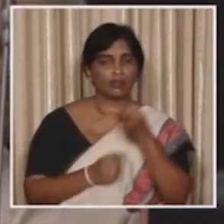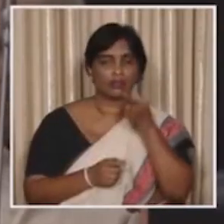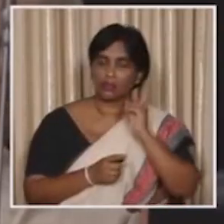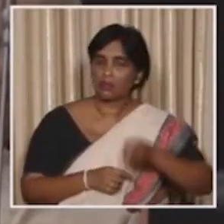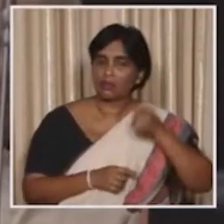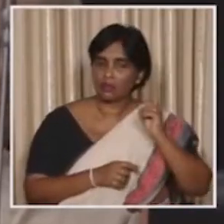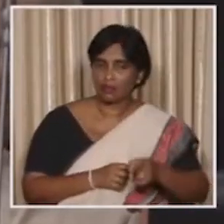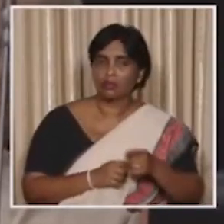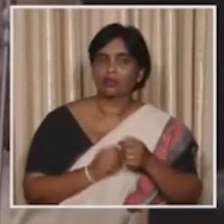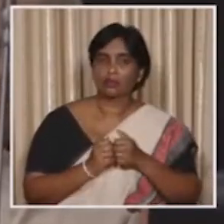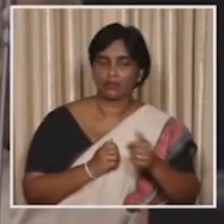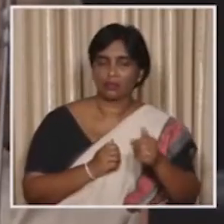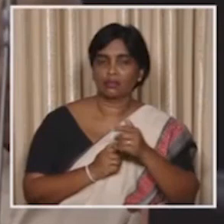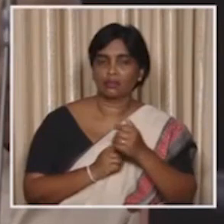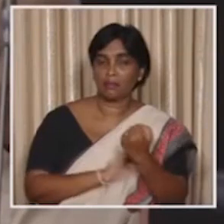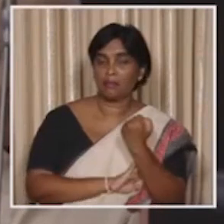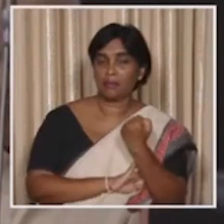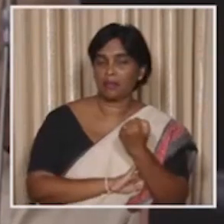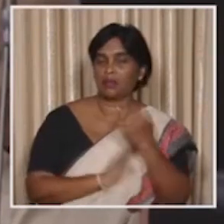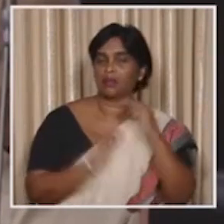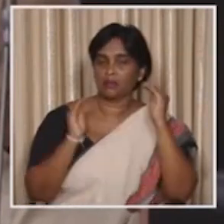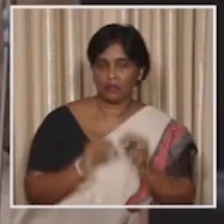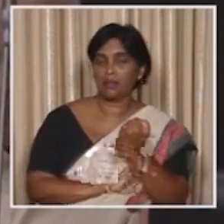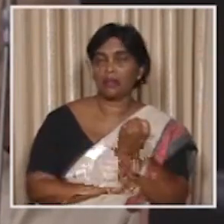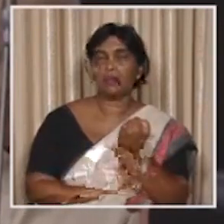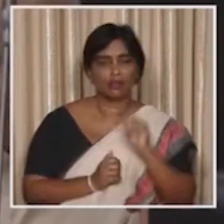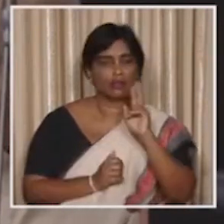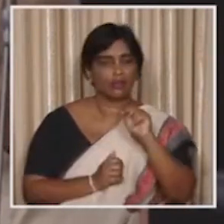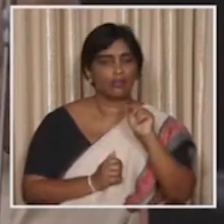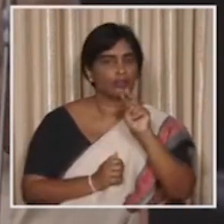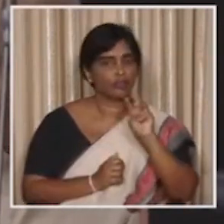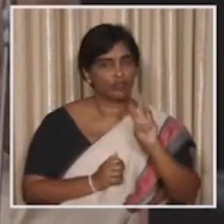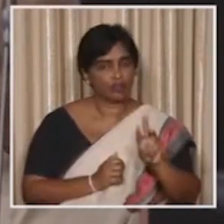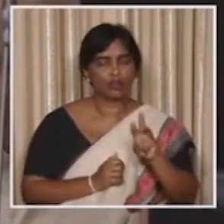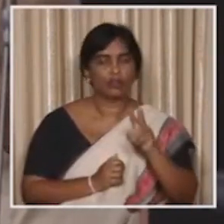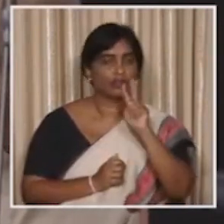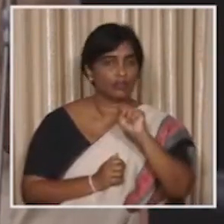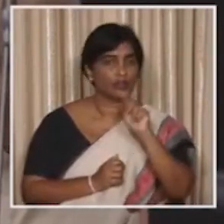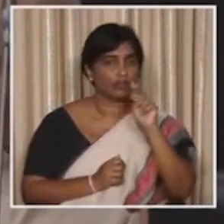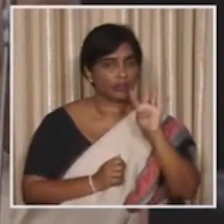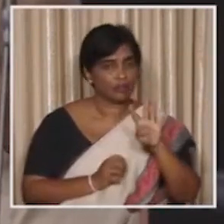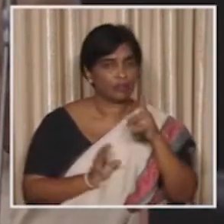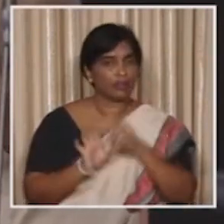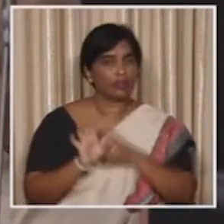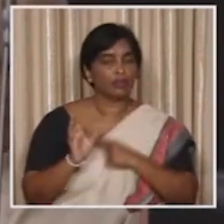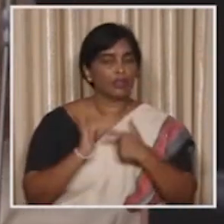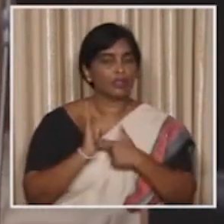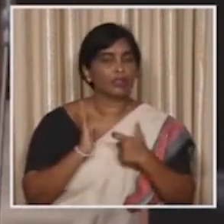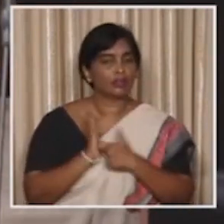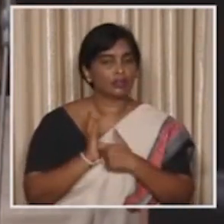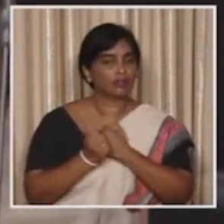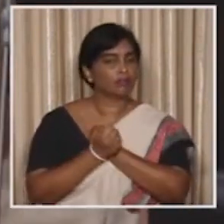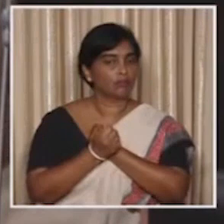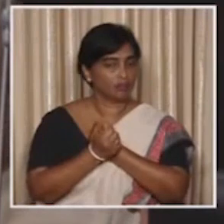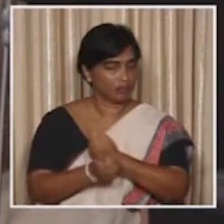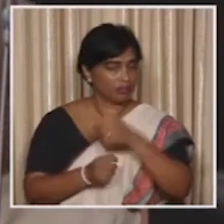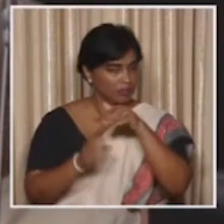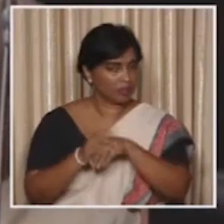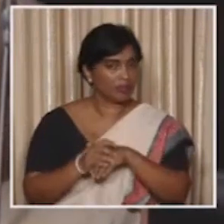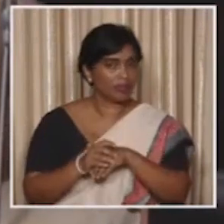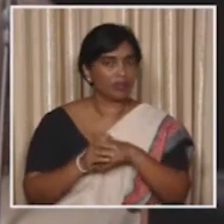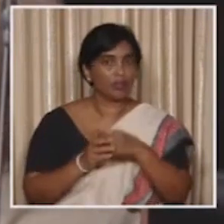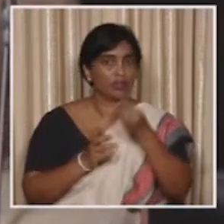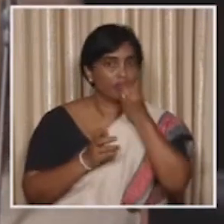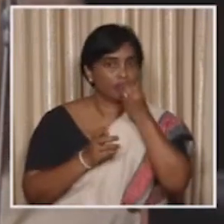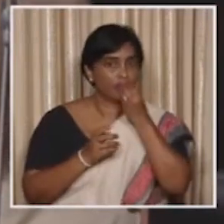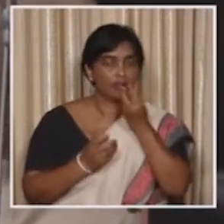නිර්දේශ බලරහිත කිරීම. 2023 2024 වසර තුල තිරුකුණාමලේ බන්ධනාගාරය සඳහා වියලි